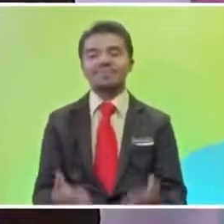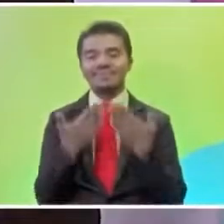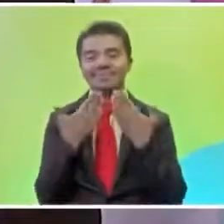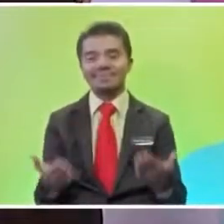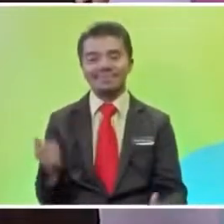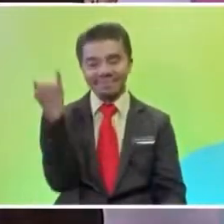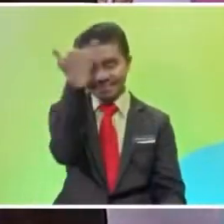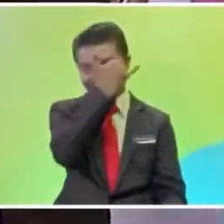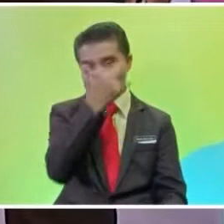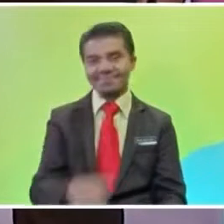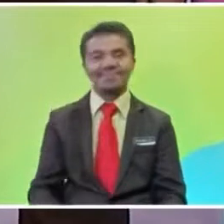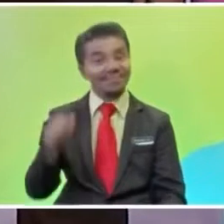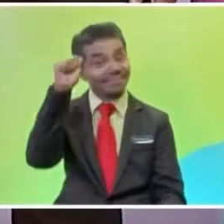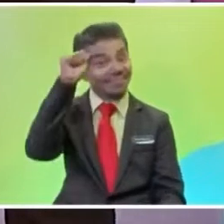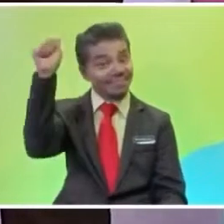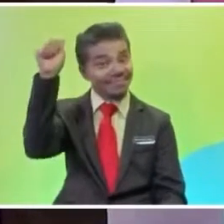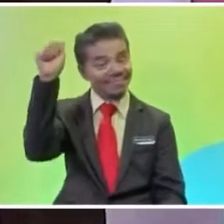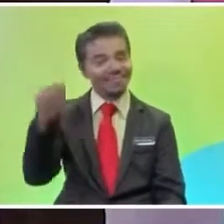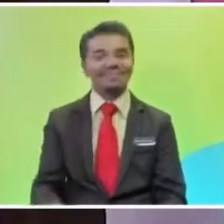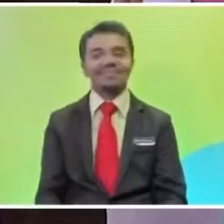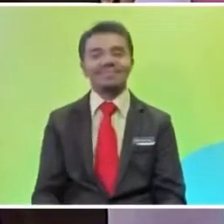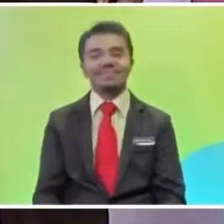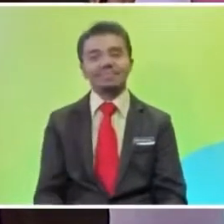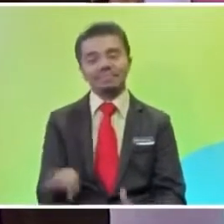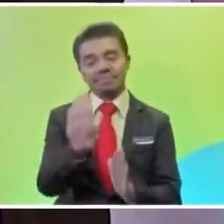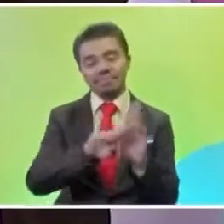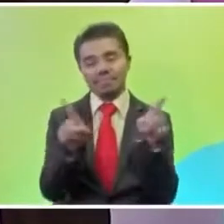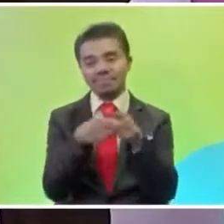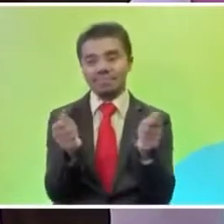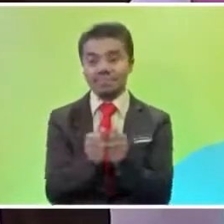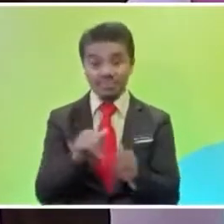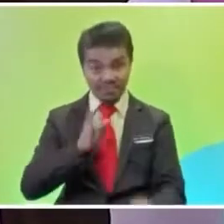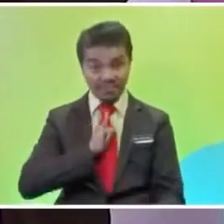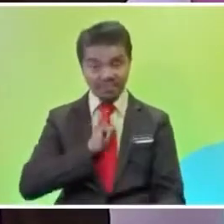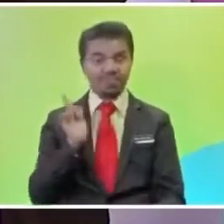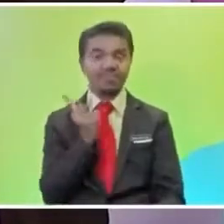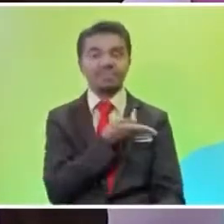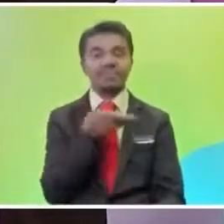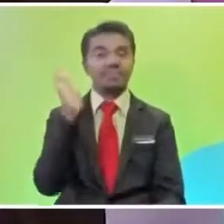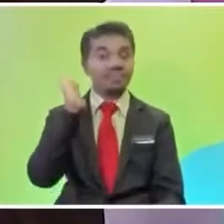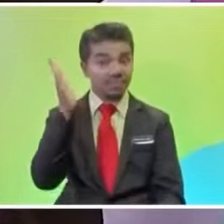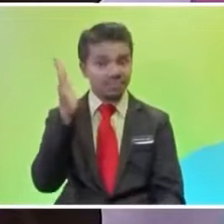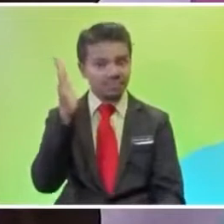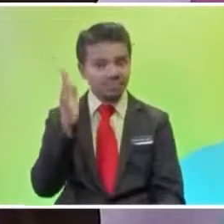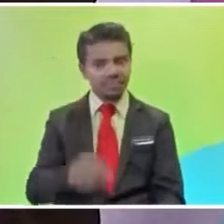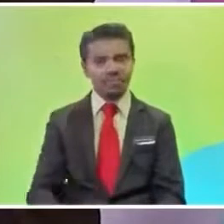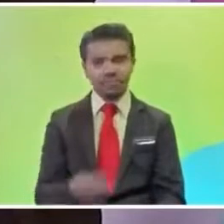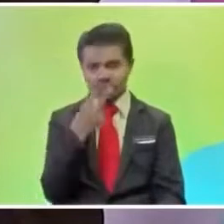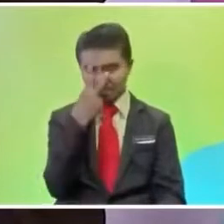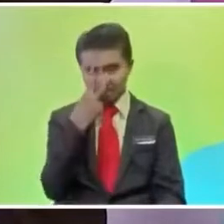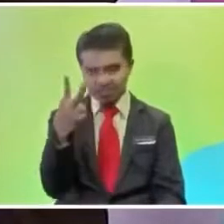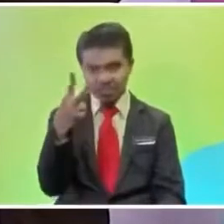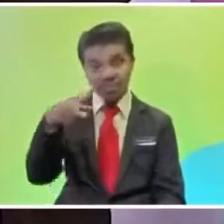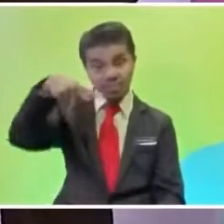warahmatullahi wabarakatuh bersama dengan saya pada hari ini kita akan mengupas tentang pencak Siran